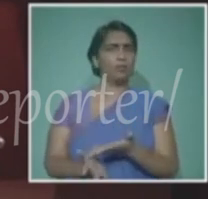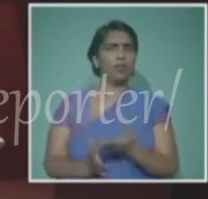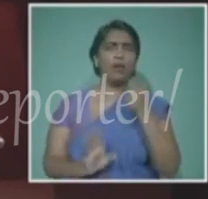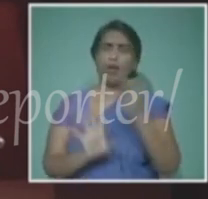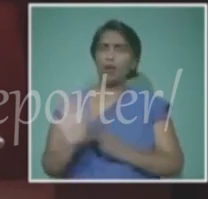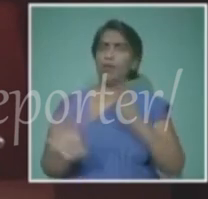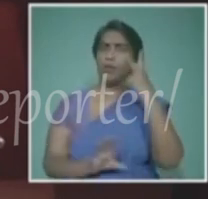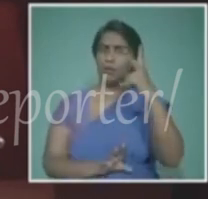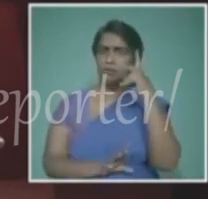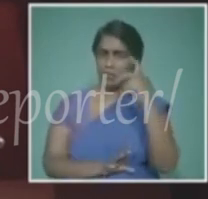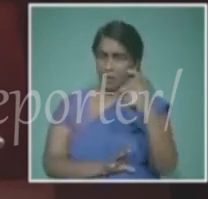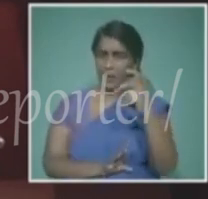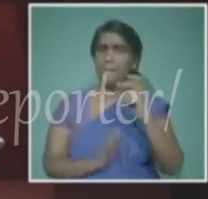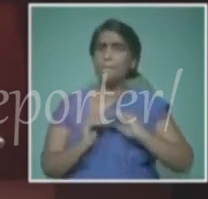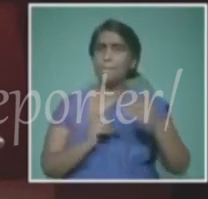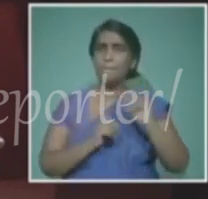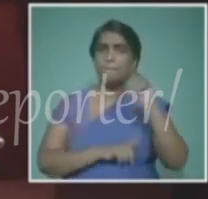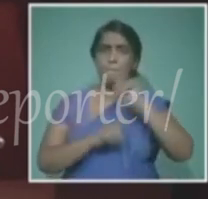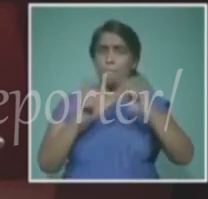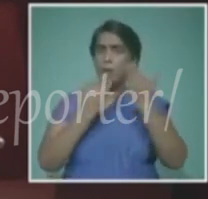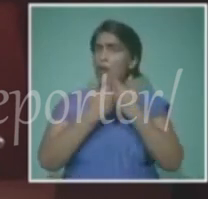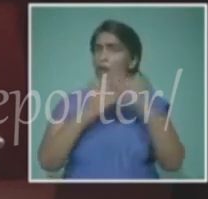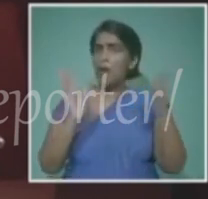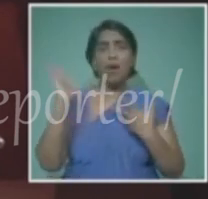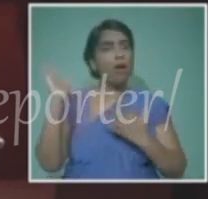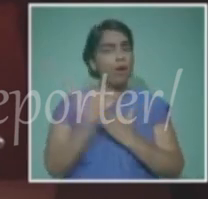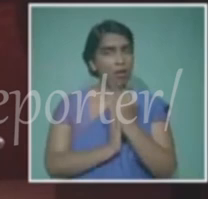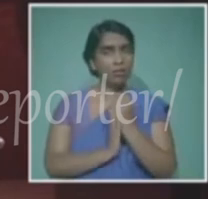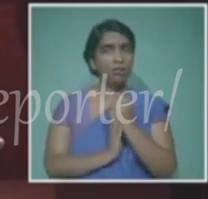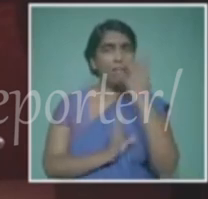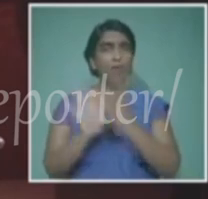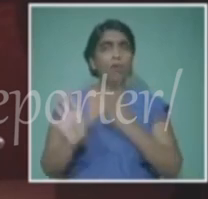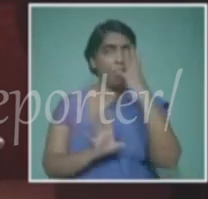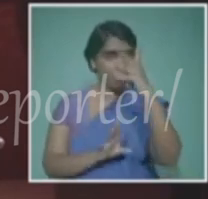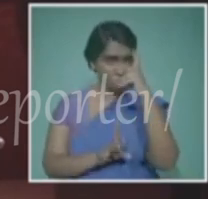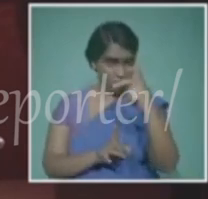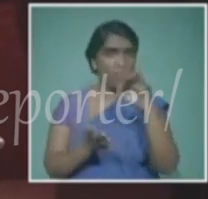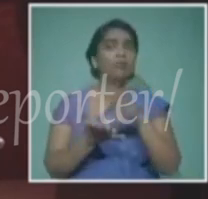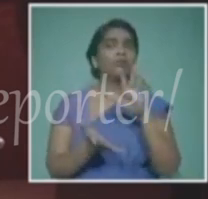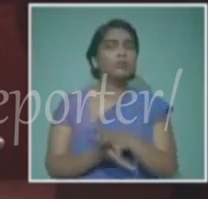වසර දෙකහමාරකින් පාර්ලිමේන්තුව විසුරන්නට තියෙන අයිතිය හතරහමාර කරනවා.